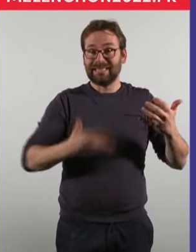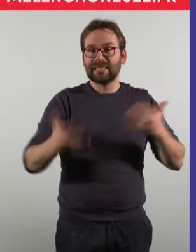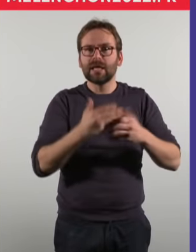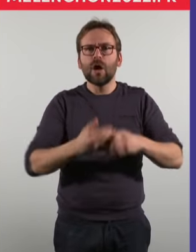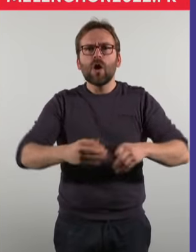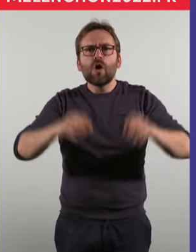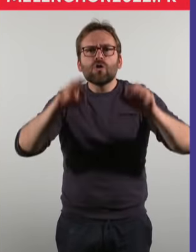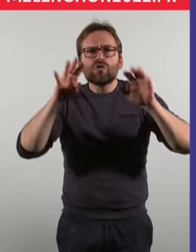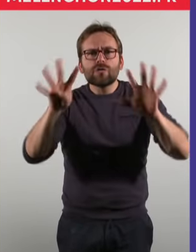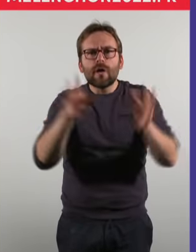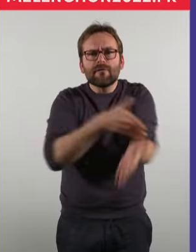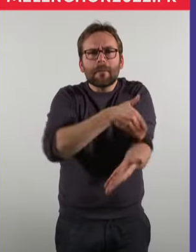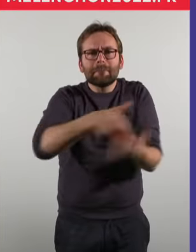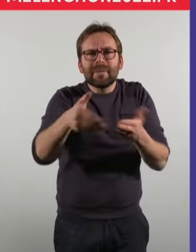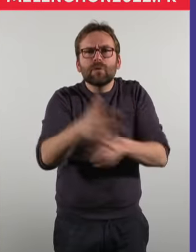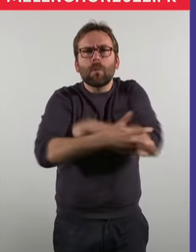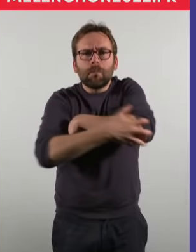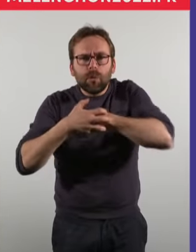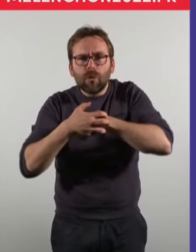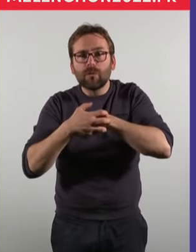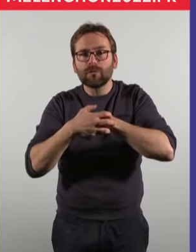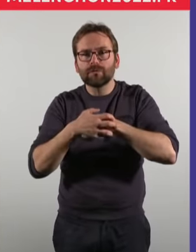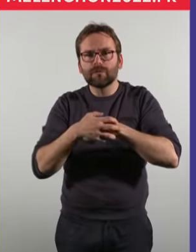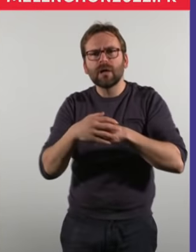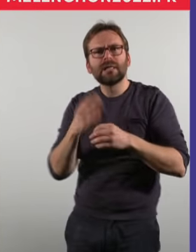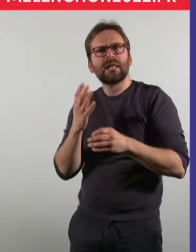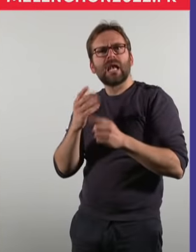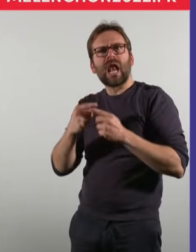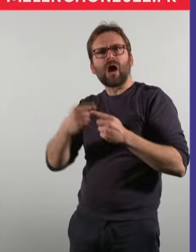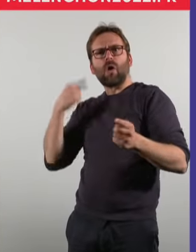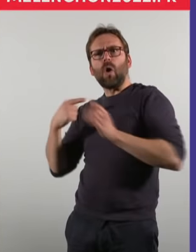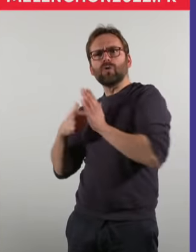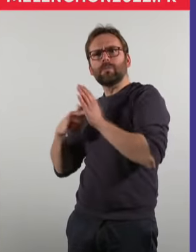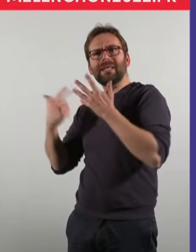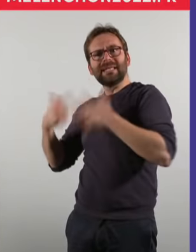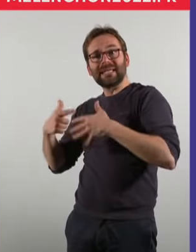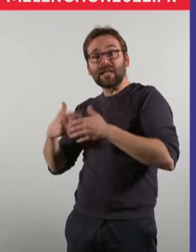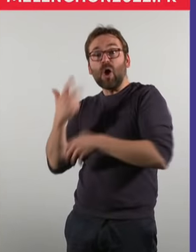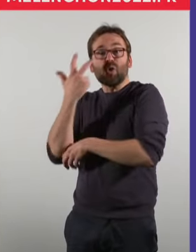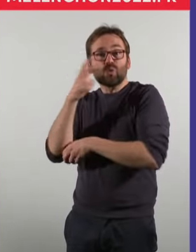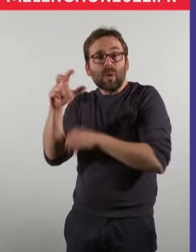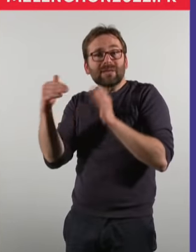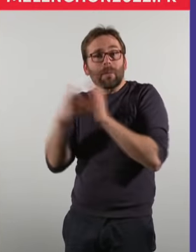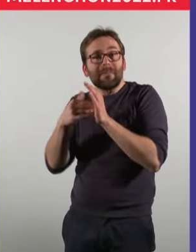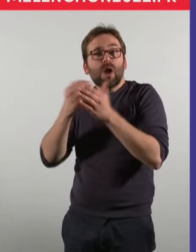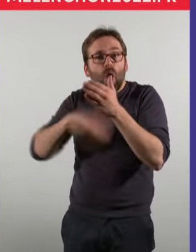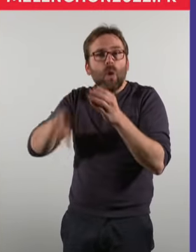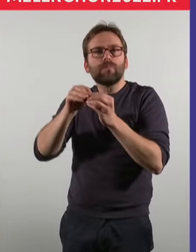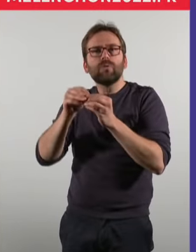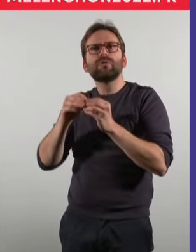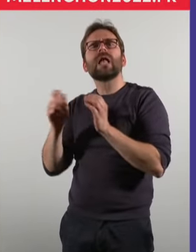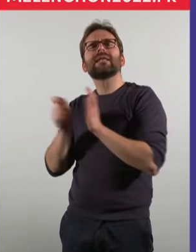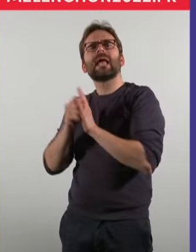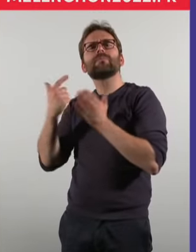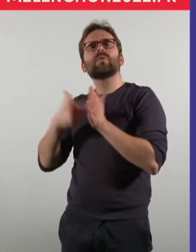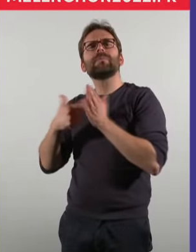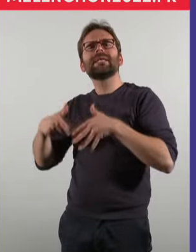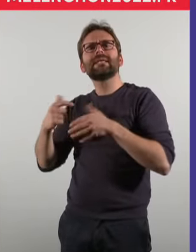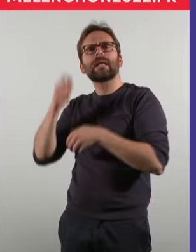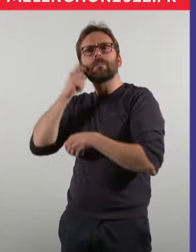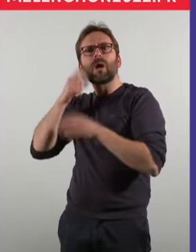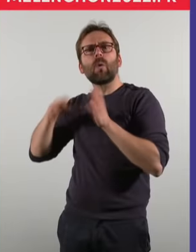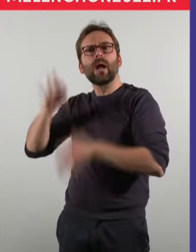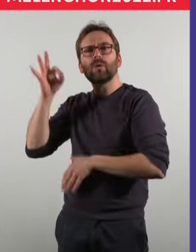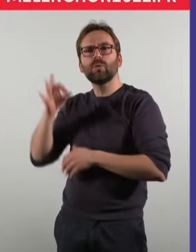9 millions de pauvres, 300 000 de plus qu'il y en avait en 2017 lorsque M. Macron a été élu. Il